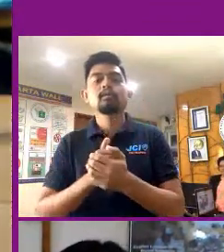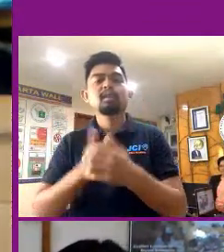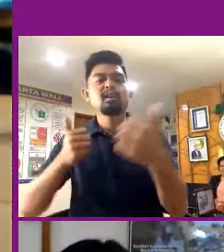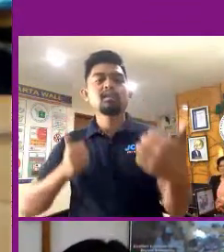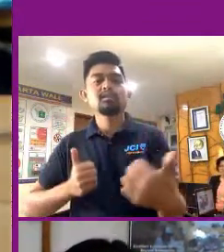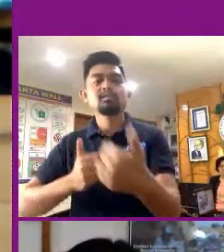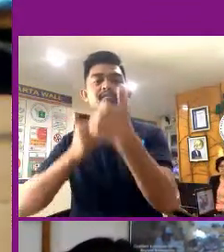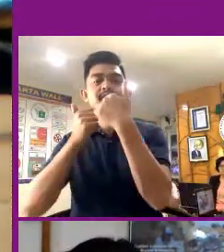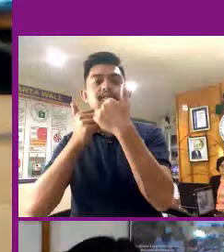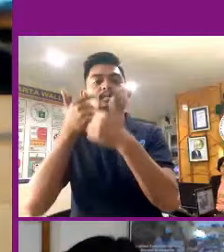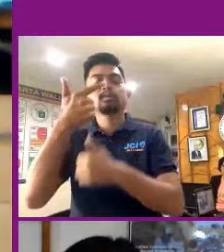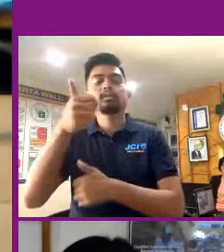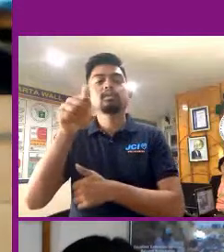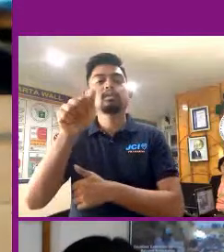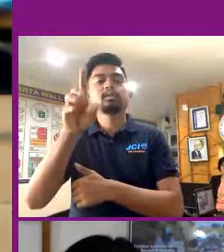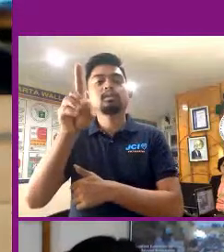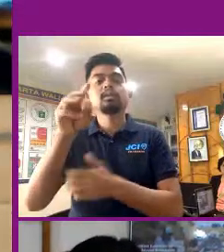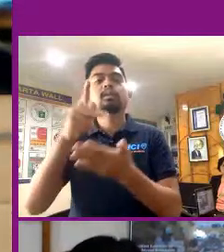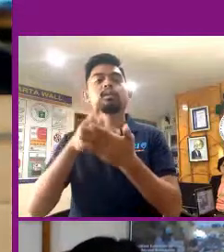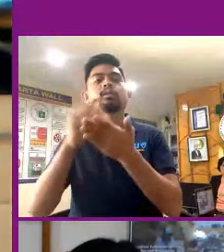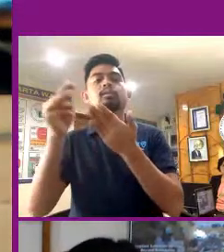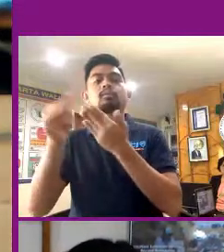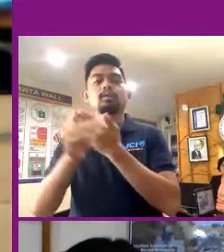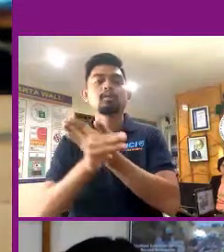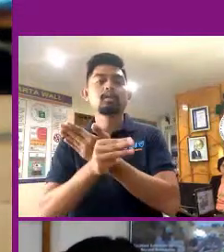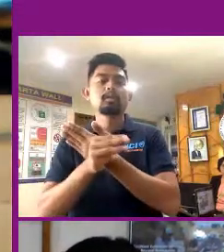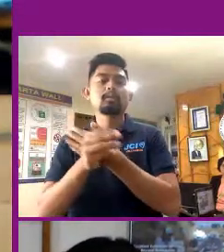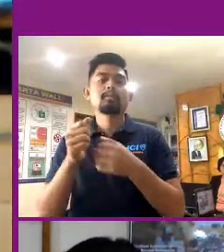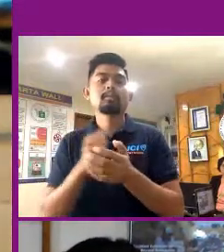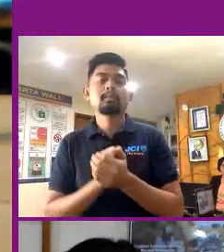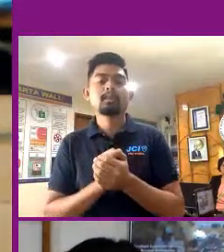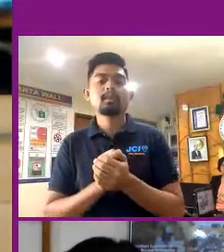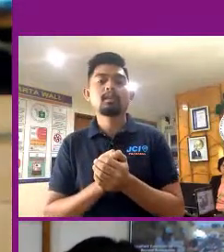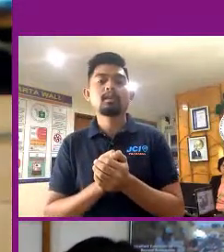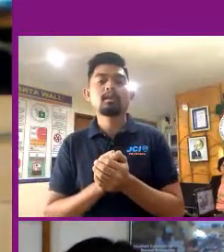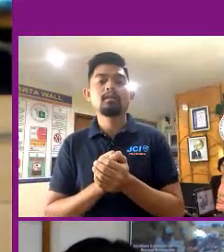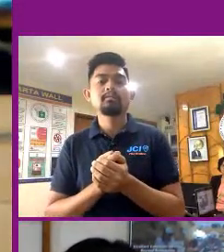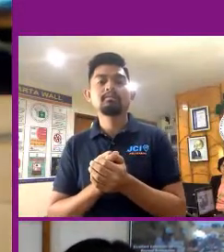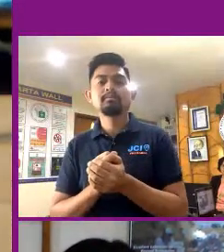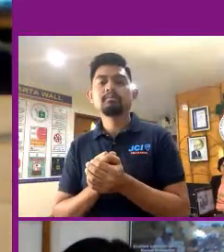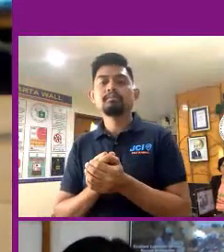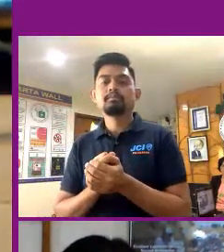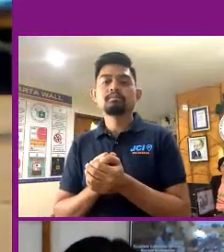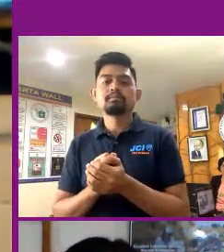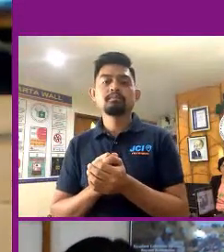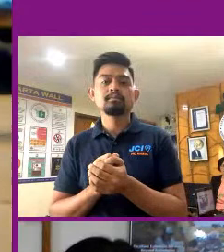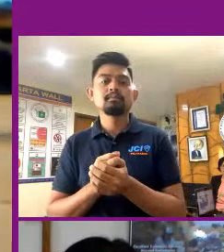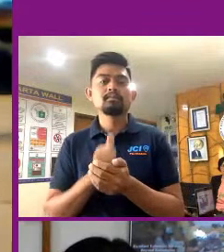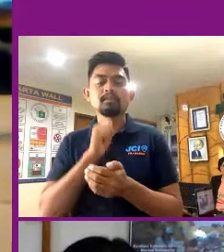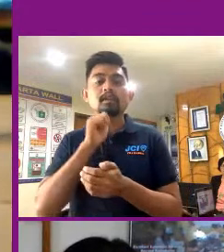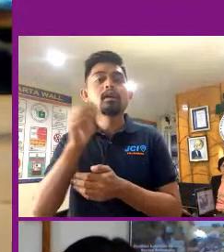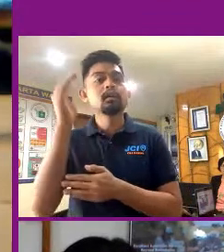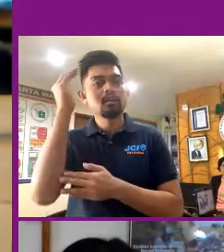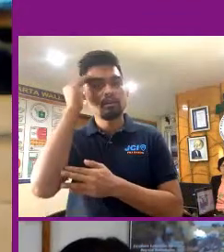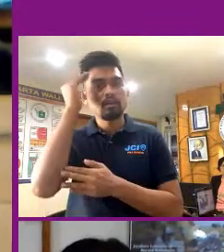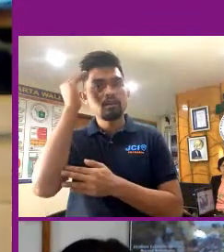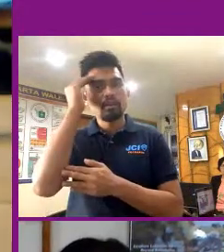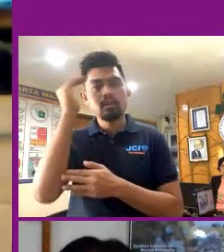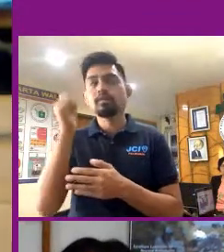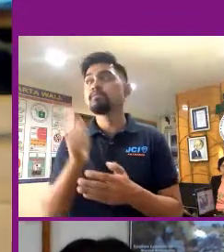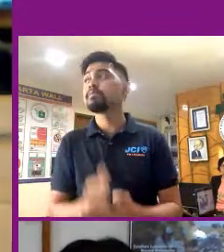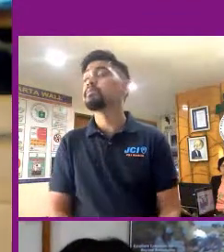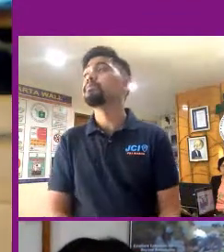GAD programs, policies, if only those in position, LGU officials or barangay workers,